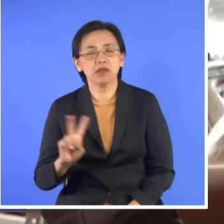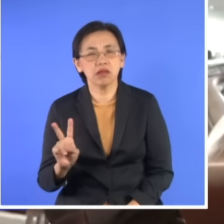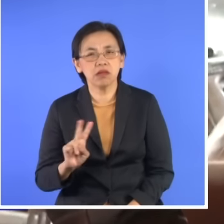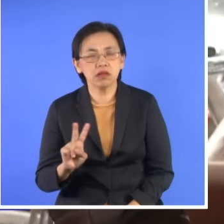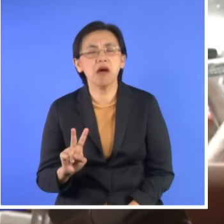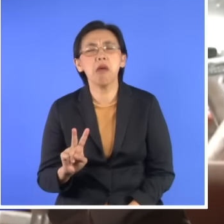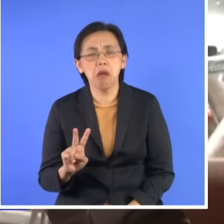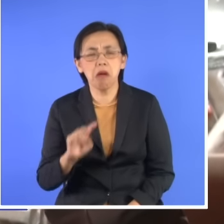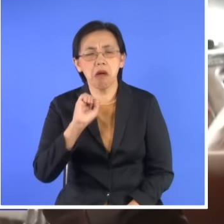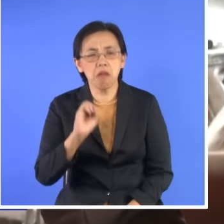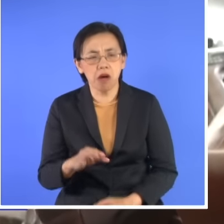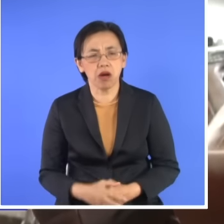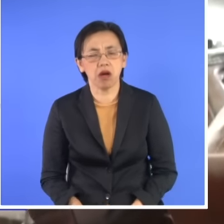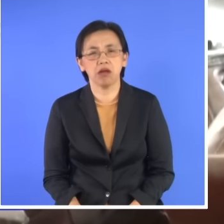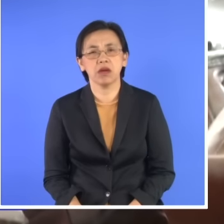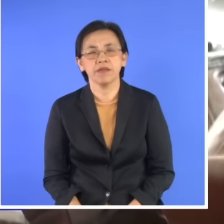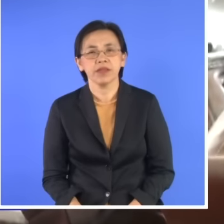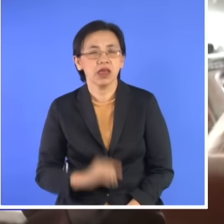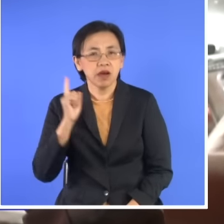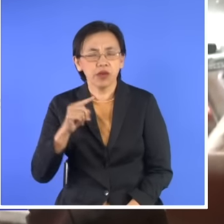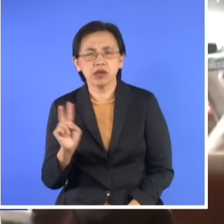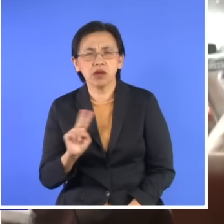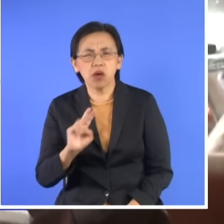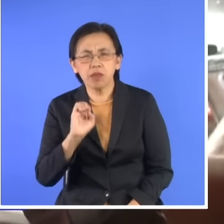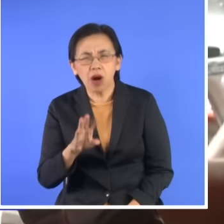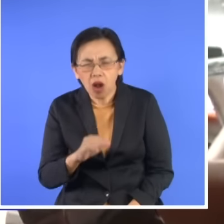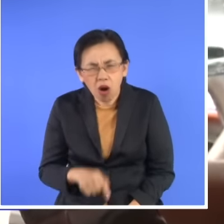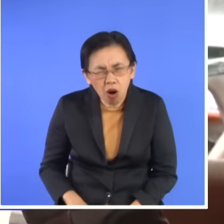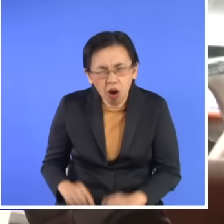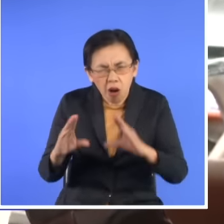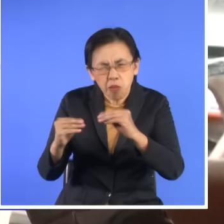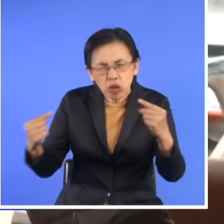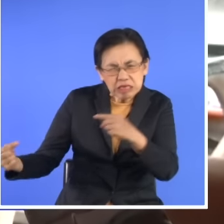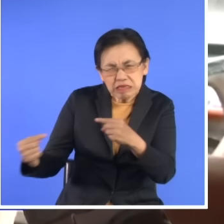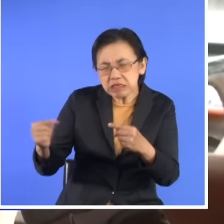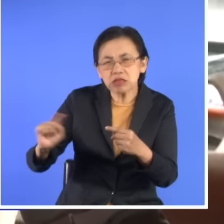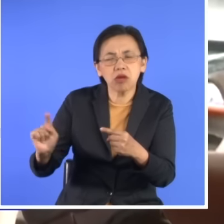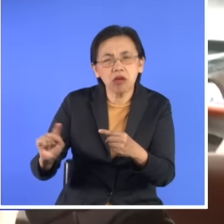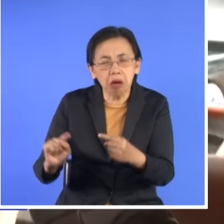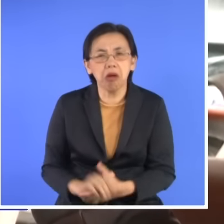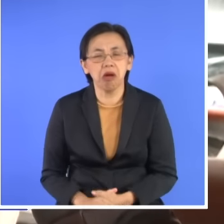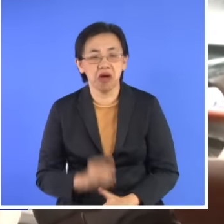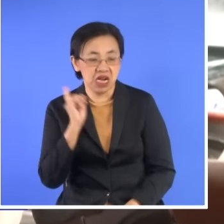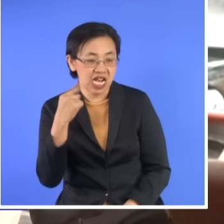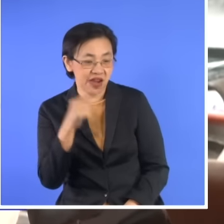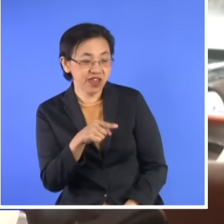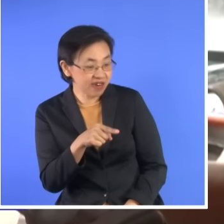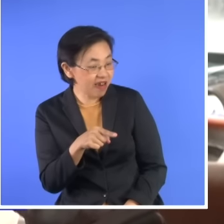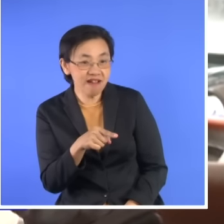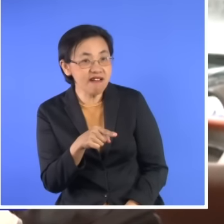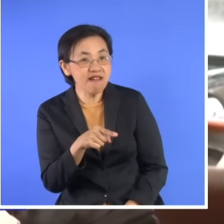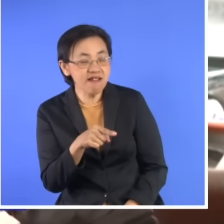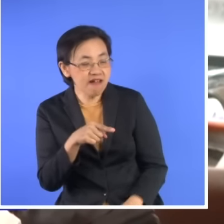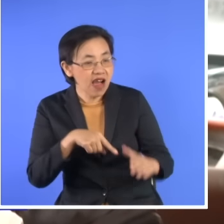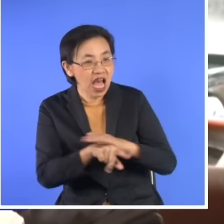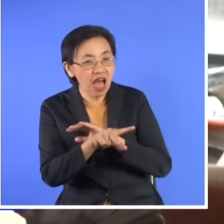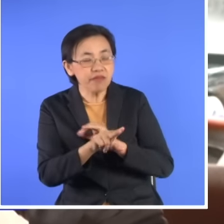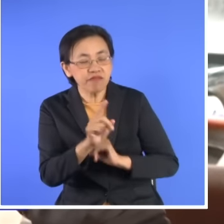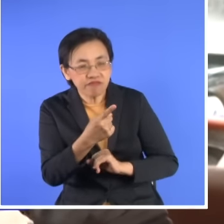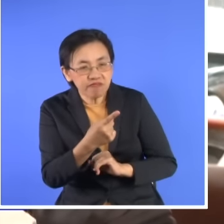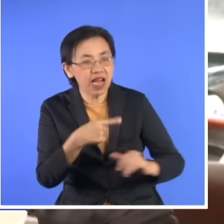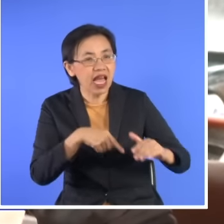ประมาณว่าเหตุการณ์เนี้ยจับใจความเหมือนกับว่าเขาเถียงกันหาว่าผู้หญิงเนี่ยไปมีอะไรกับคนอื่นเออ